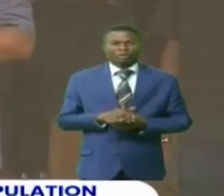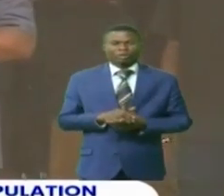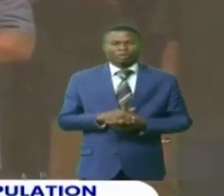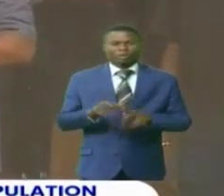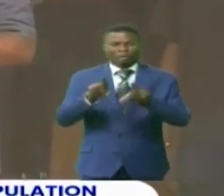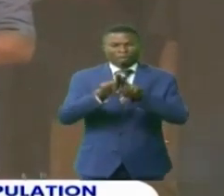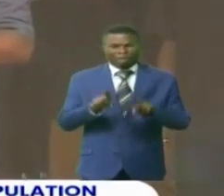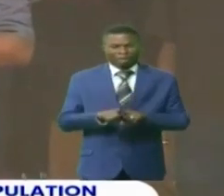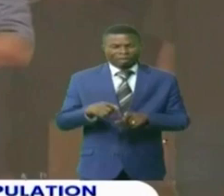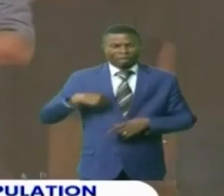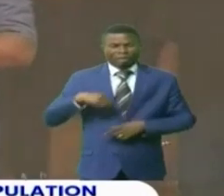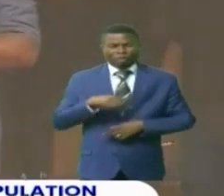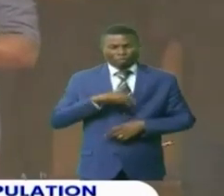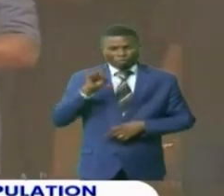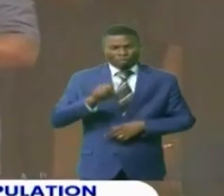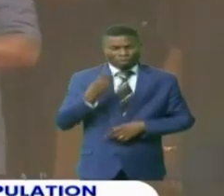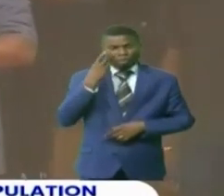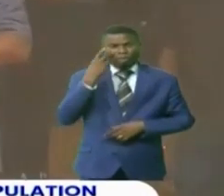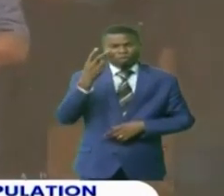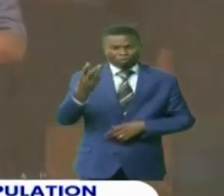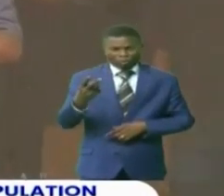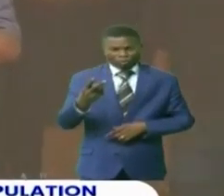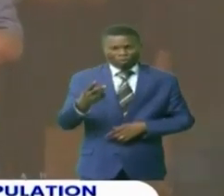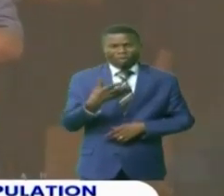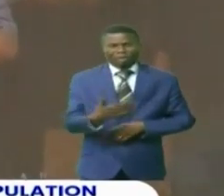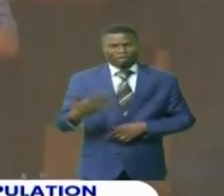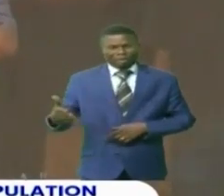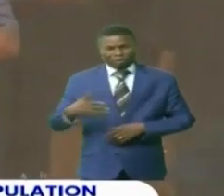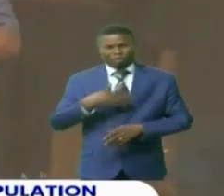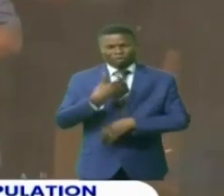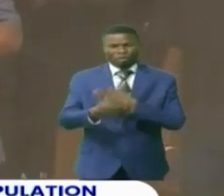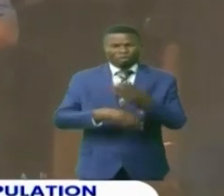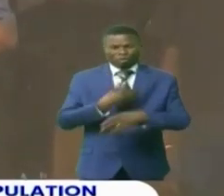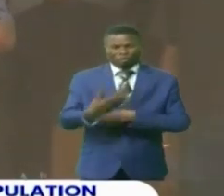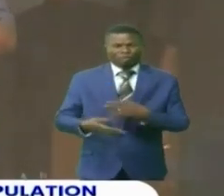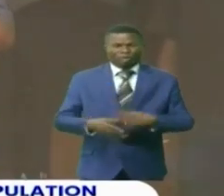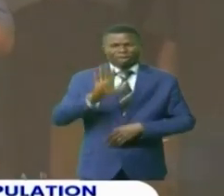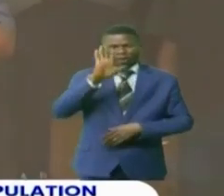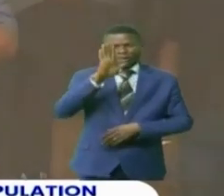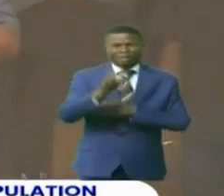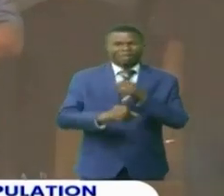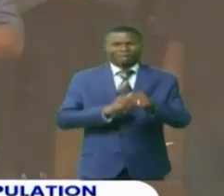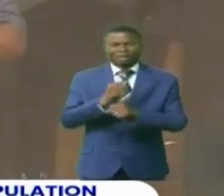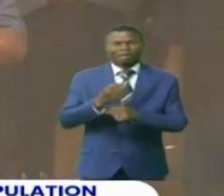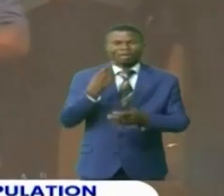pe totala ma réalisation ya mandat na biso